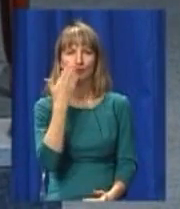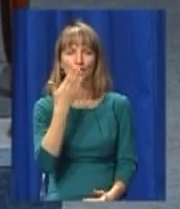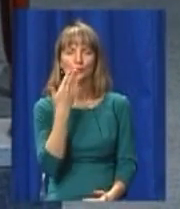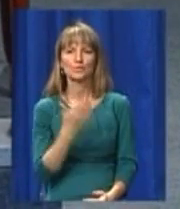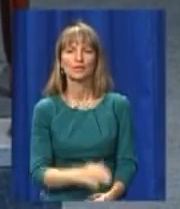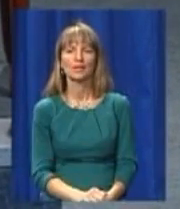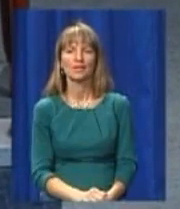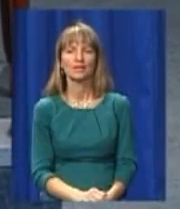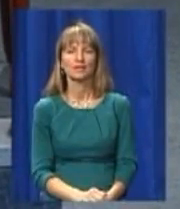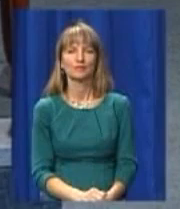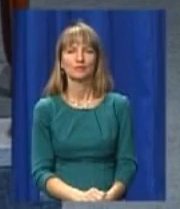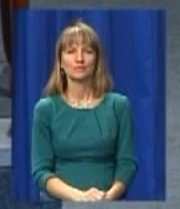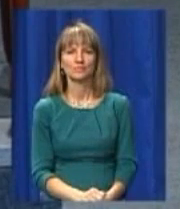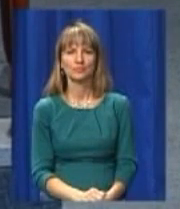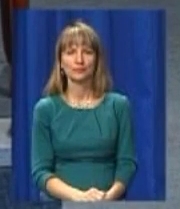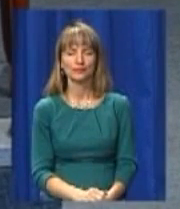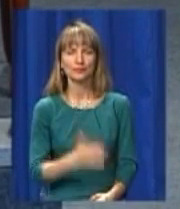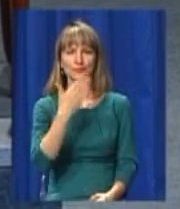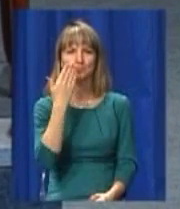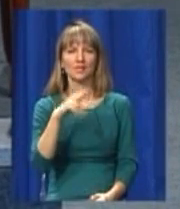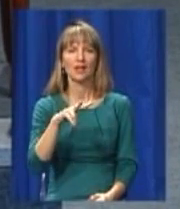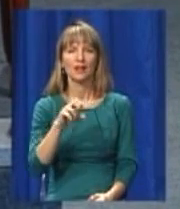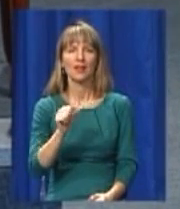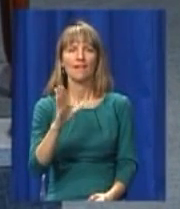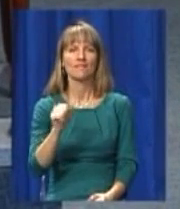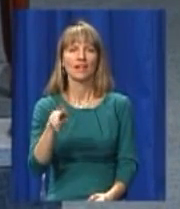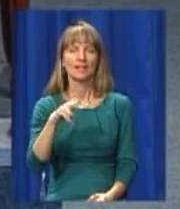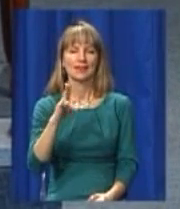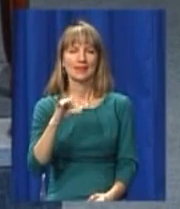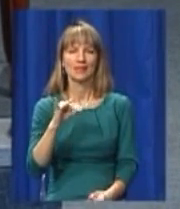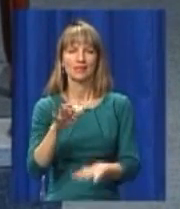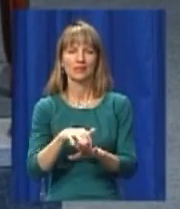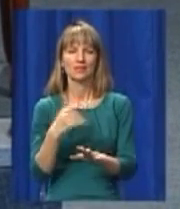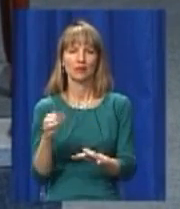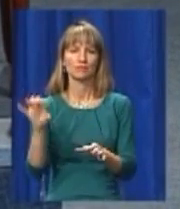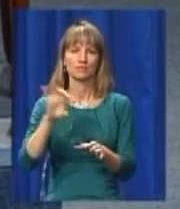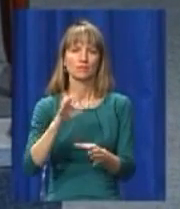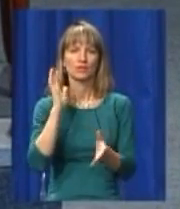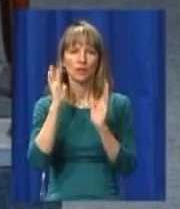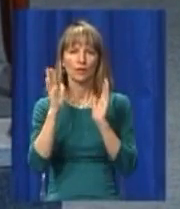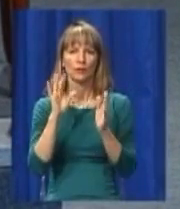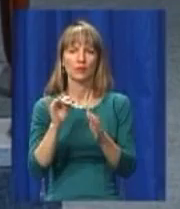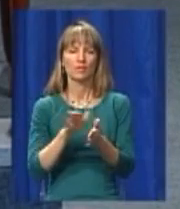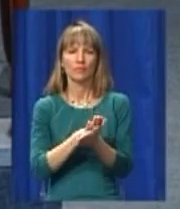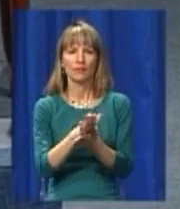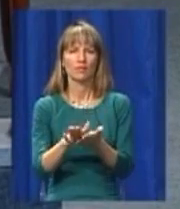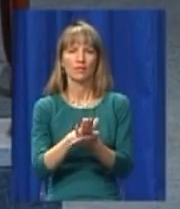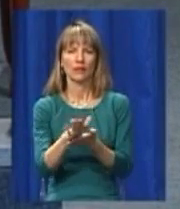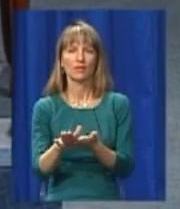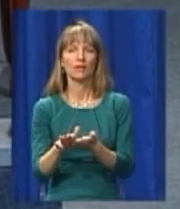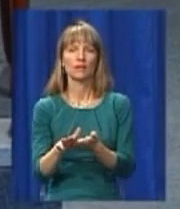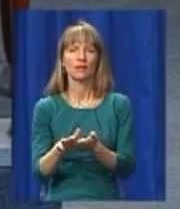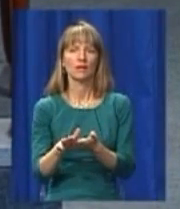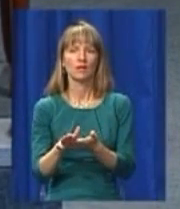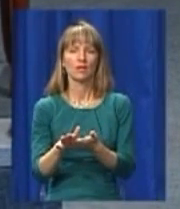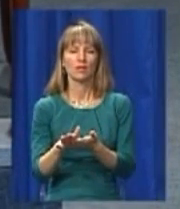кит. И с запахом там лаванды кит. Да-да-да. Я же давай шампунь на него выливать, начинаю втирать. А получается, оно, ты